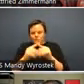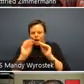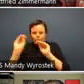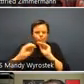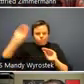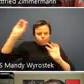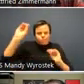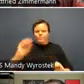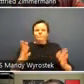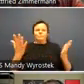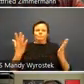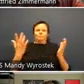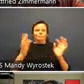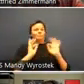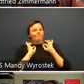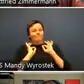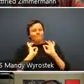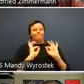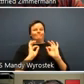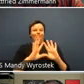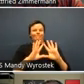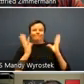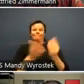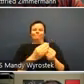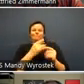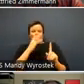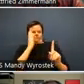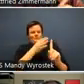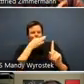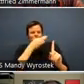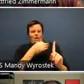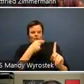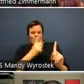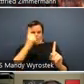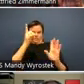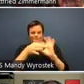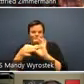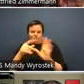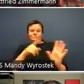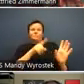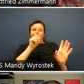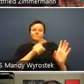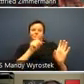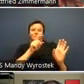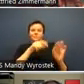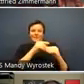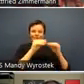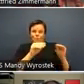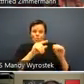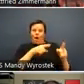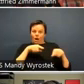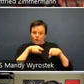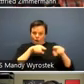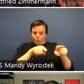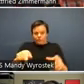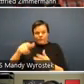Alternativtext, für die Bilder ausgefüllt sein muss oder soll. Das haben wir auch festgehalten in der